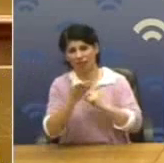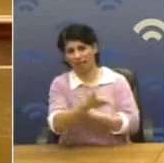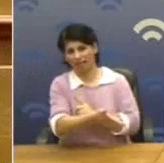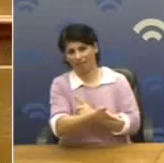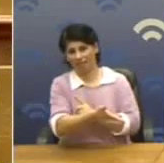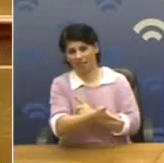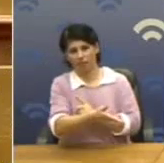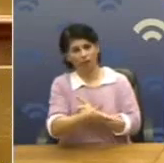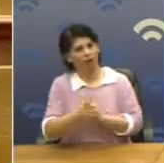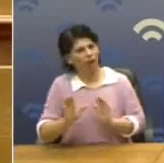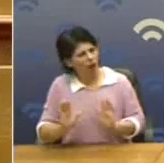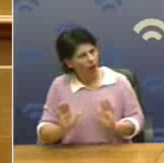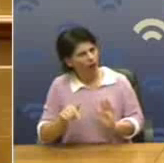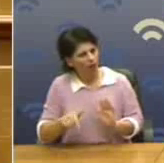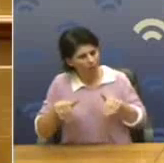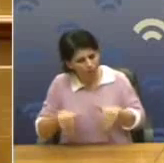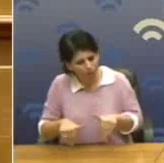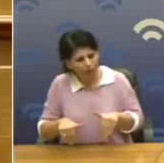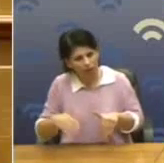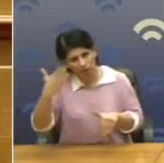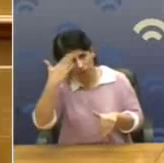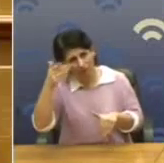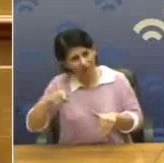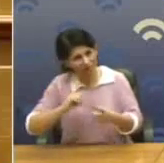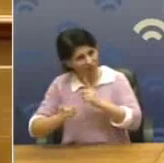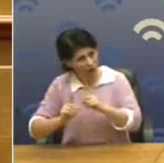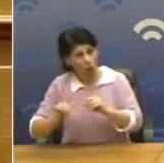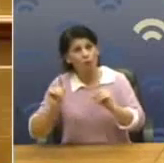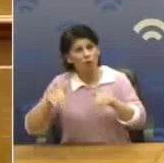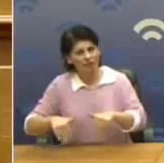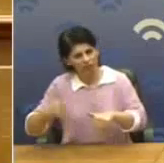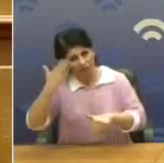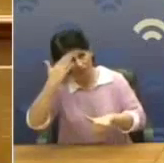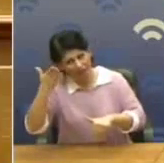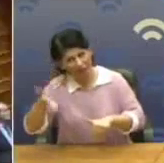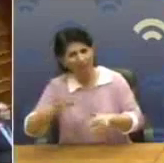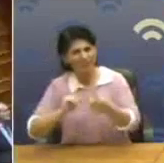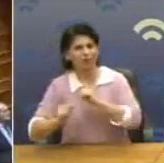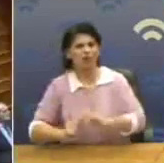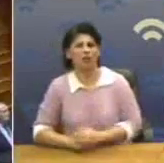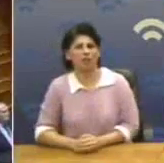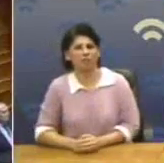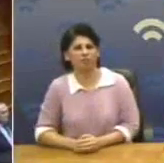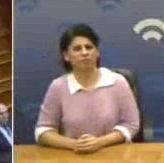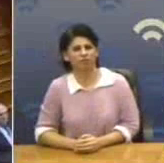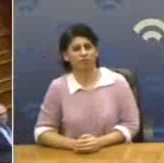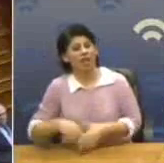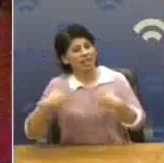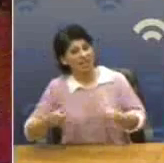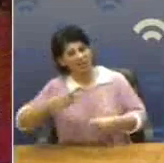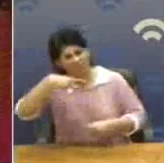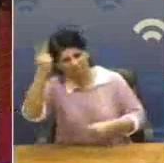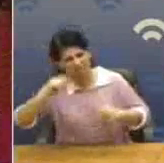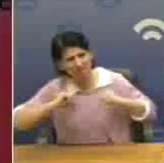οποία όμως και τηρείτε και τιμάτε. Όχι μόνο τηρείτε, την τιμάτε και έχετε και το θράσος να μιλάτε